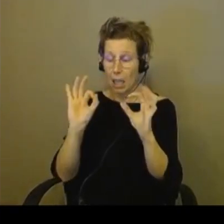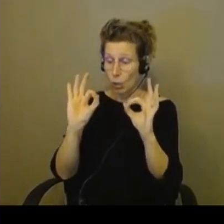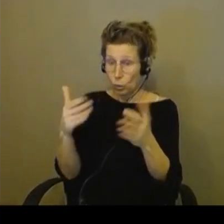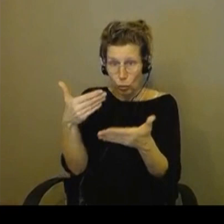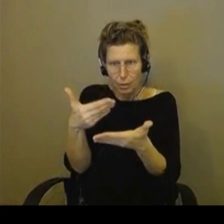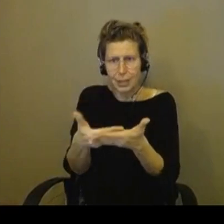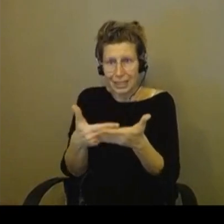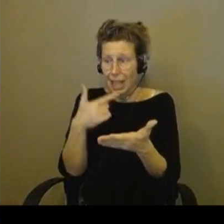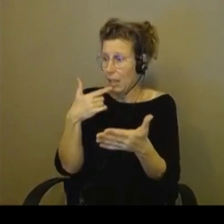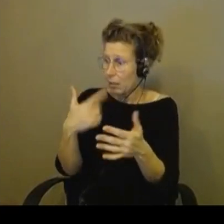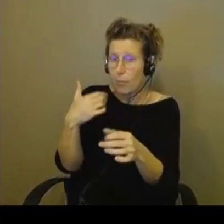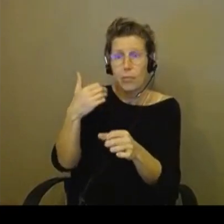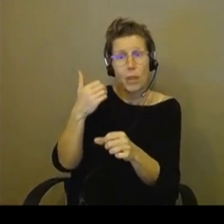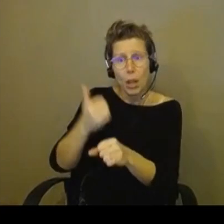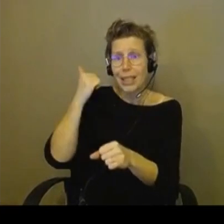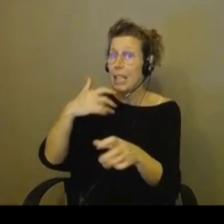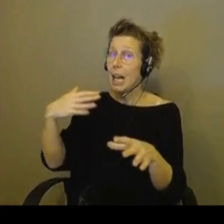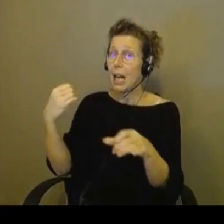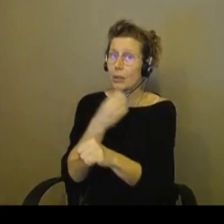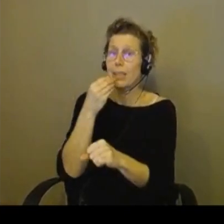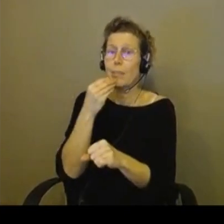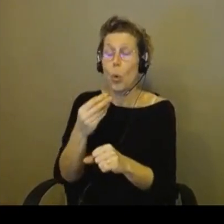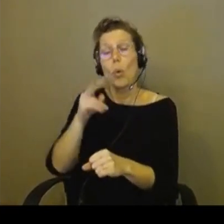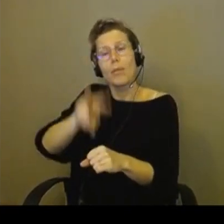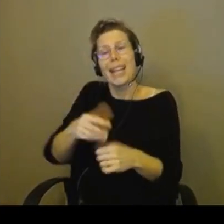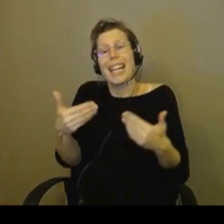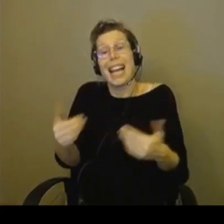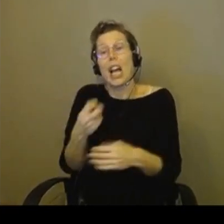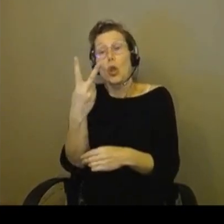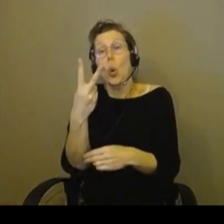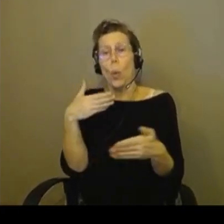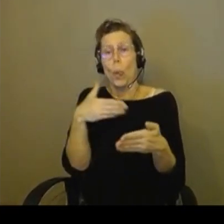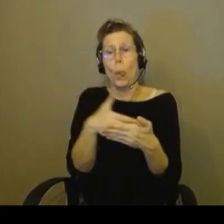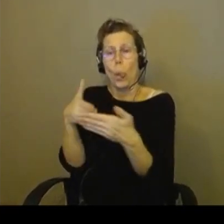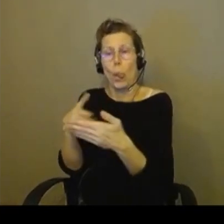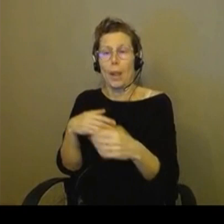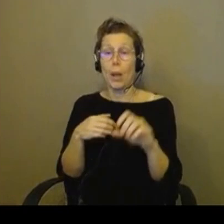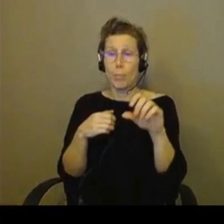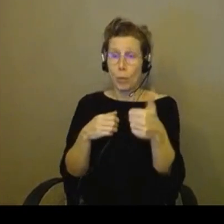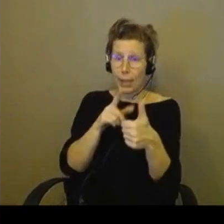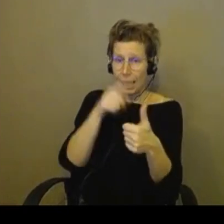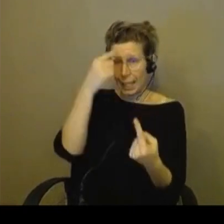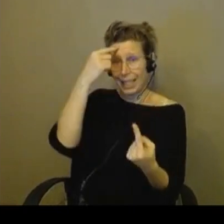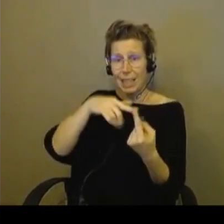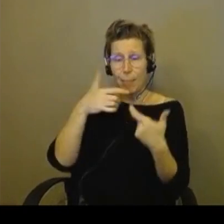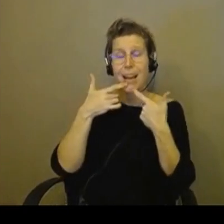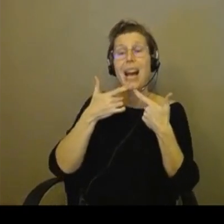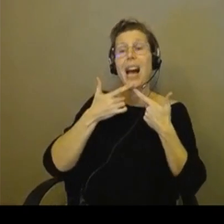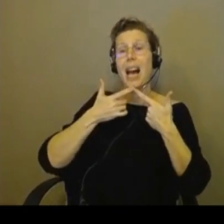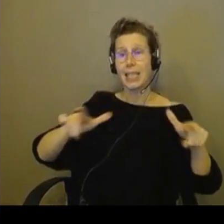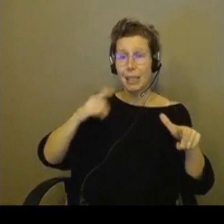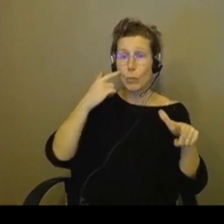on a deux écueils. Le premier qu'on a surmonté, qui était l'accessibilité, notamment pour les personnes